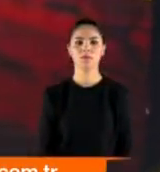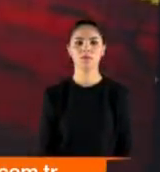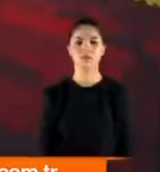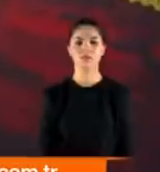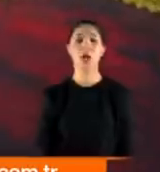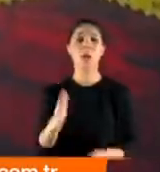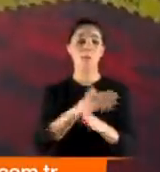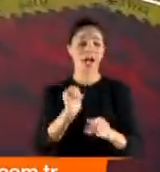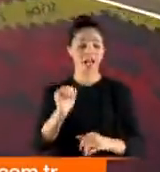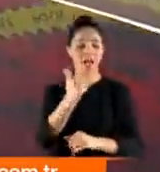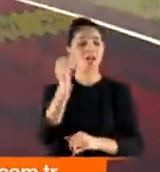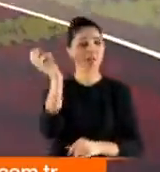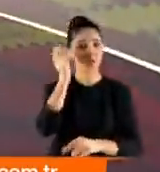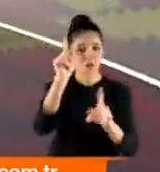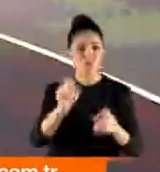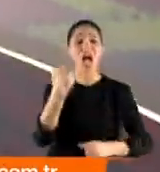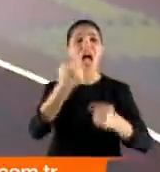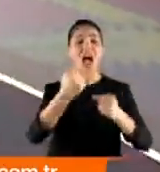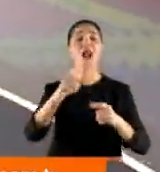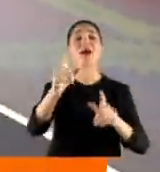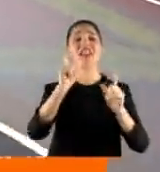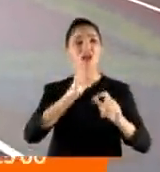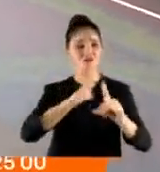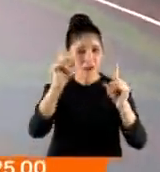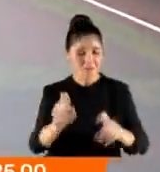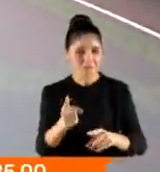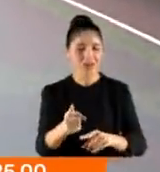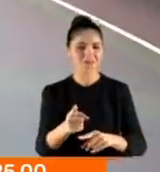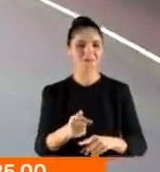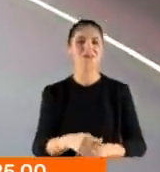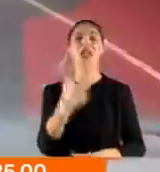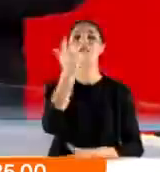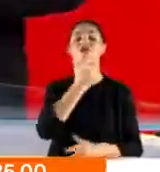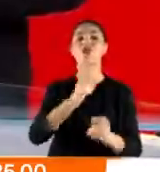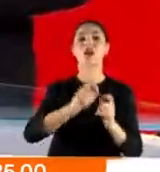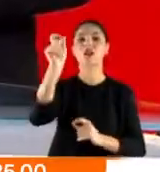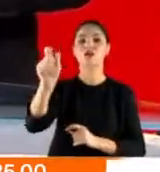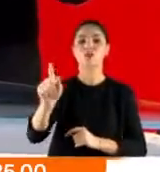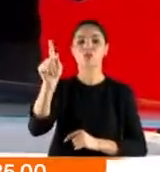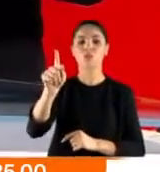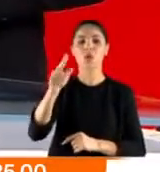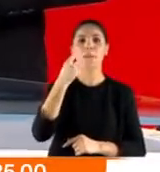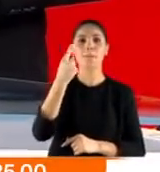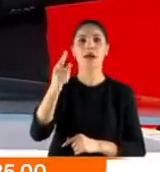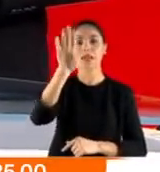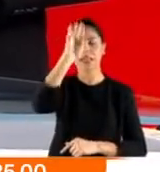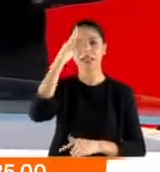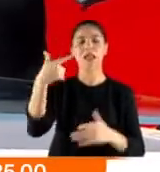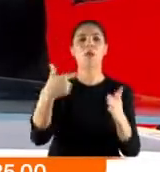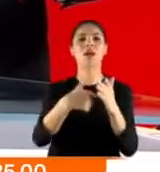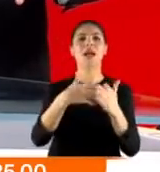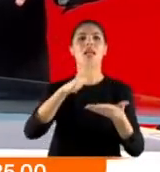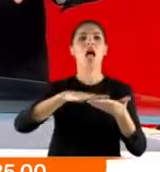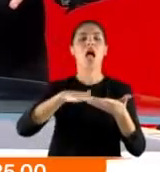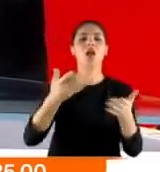Malcan'ın yongası tabii. Duydunuz değil mi soruyor? Aracın kaskosu var mıydı? Şarkıcı Bulut Duman'la devam edeceğiz. İstanbul'da Kadıköy'de